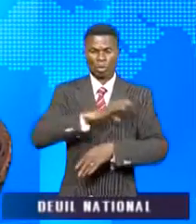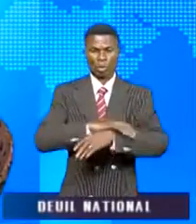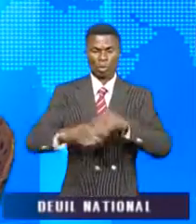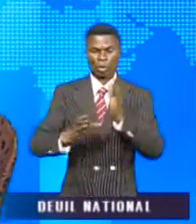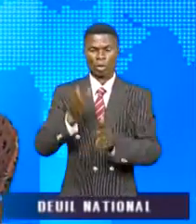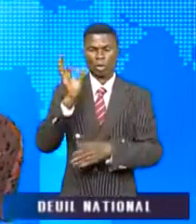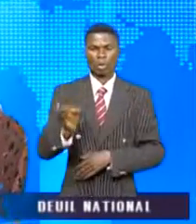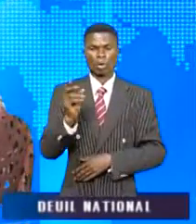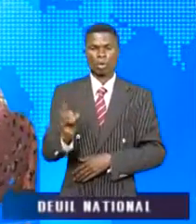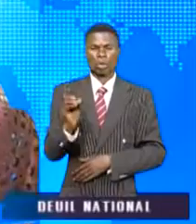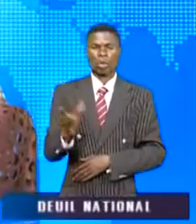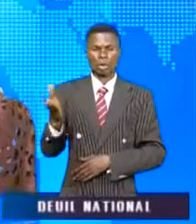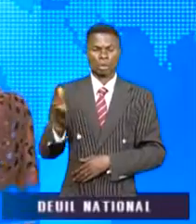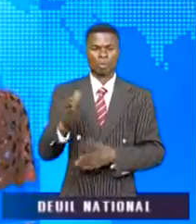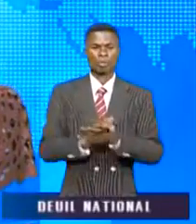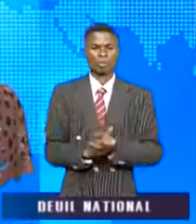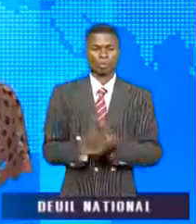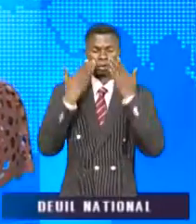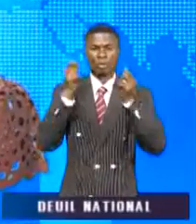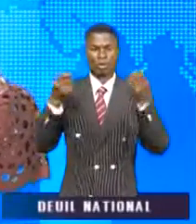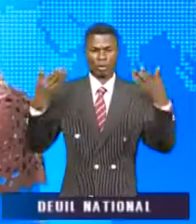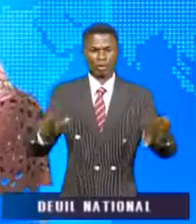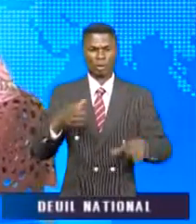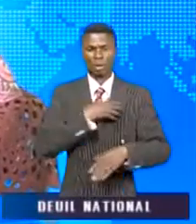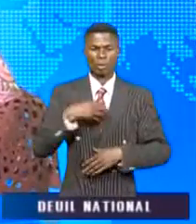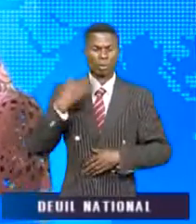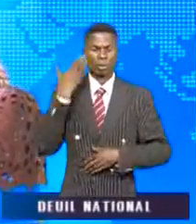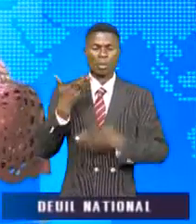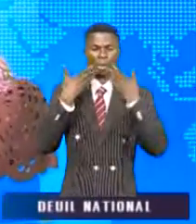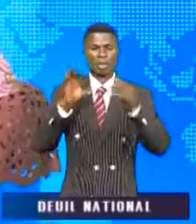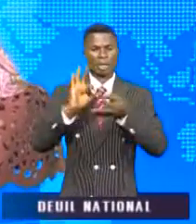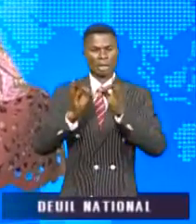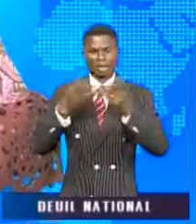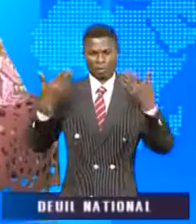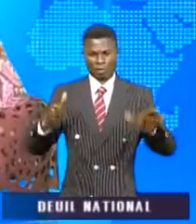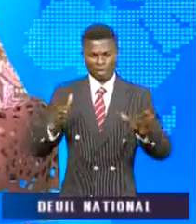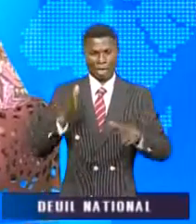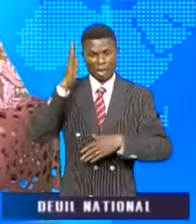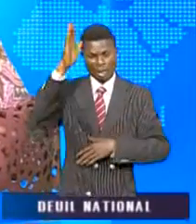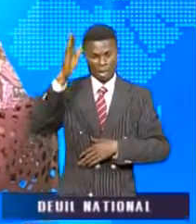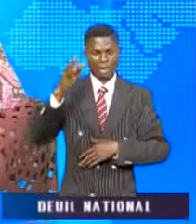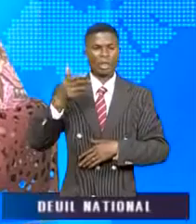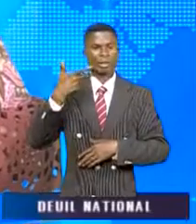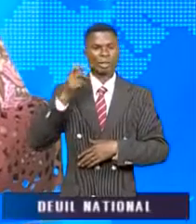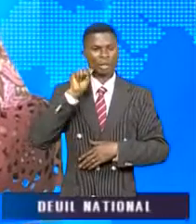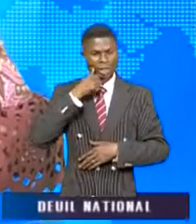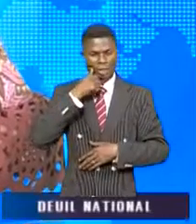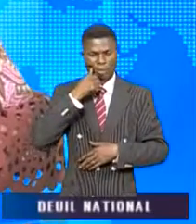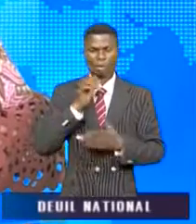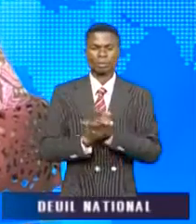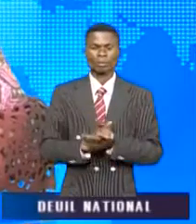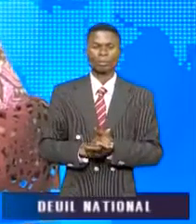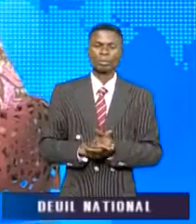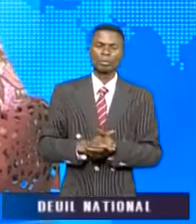rafraîchissement. Fin de ce journal, mesdames et messieurs, merci de l'avoir suivi. Merci à vous qui nous suivez à Genève, en Suisse et partout